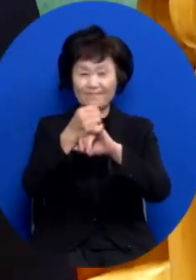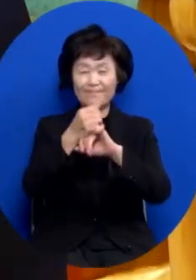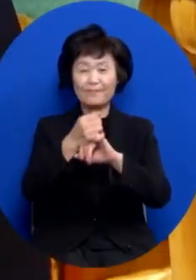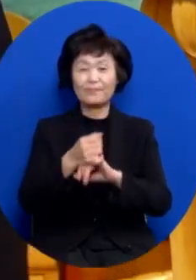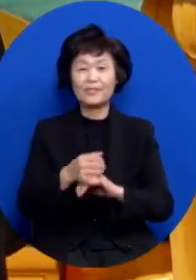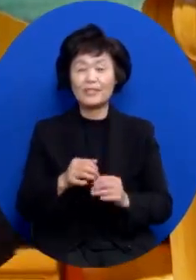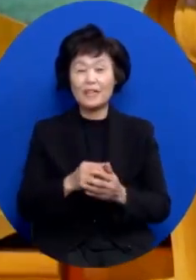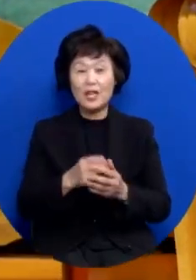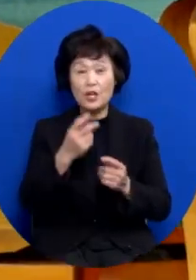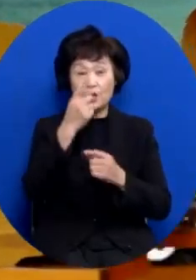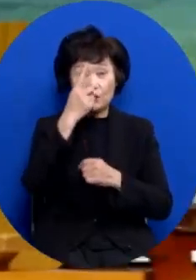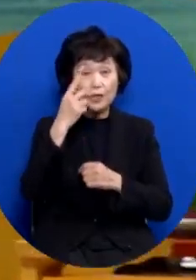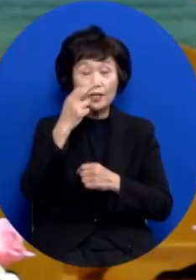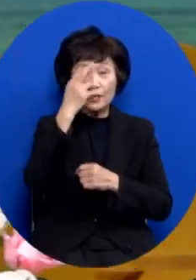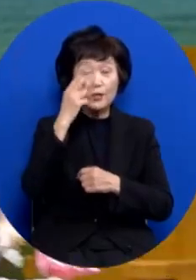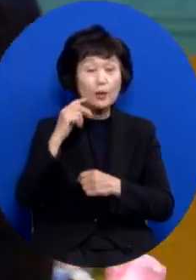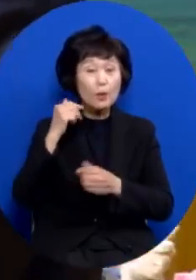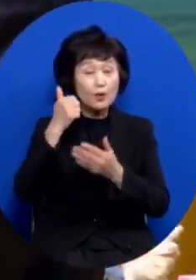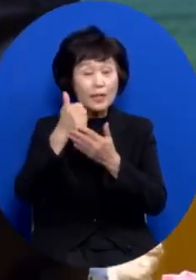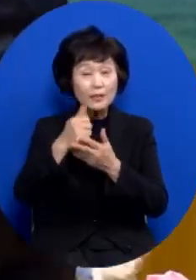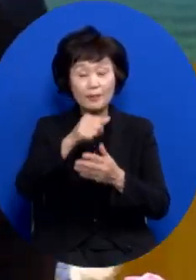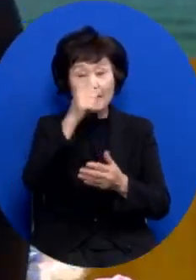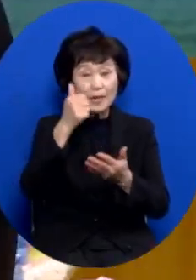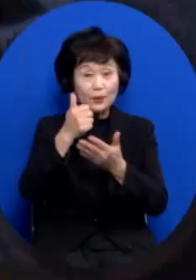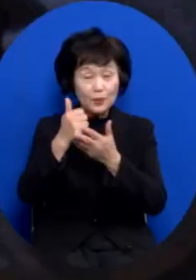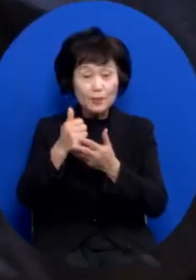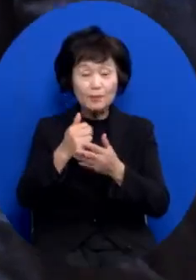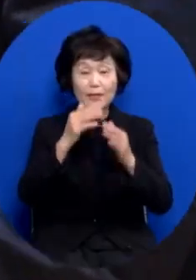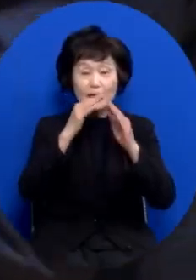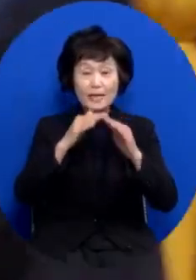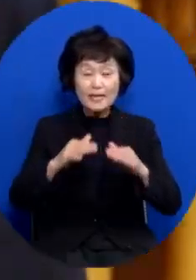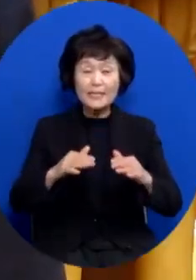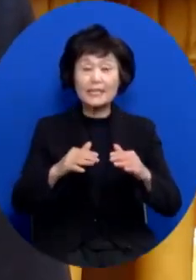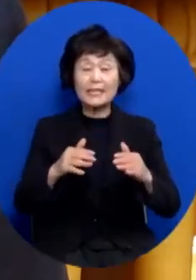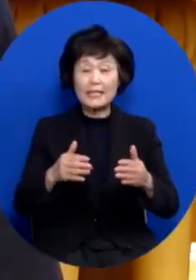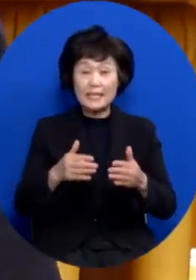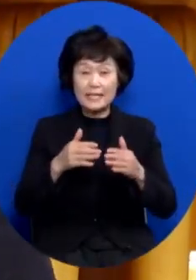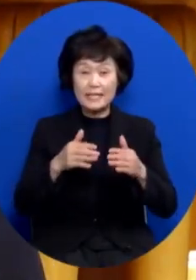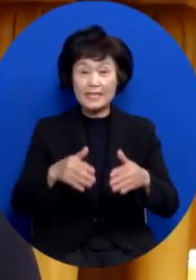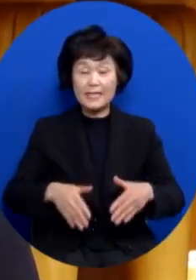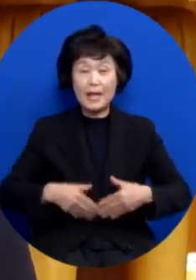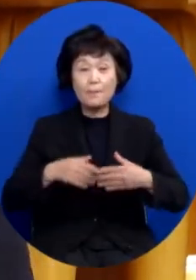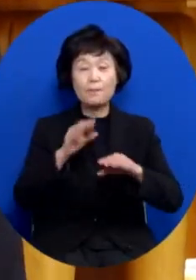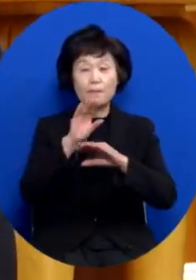이어 최하종 목사와 유철상 장로가 전남방송 신임 운영이사로 위촉됐습니다.